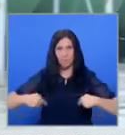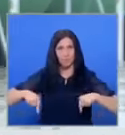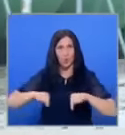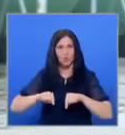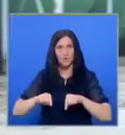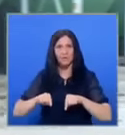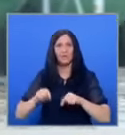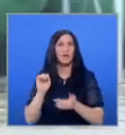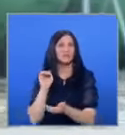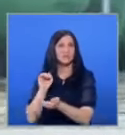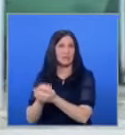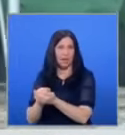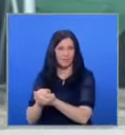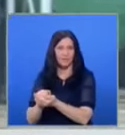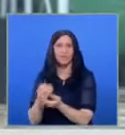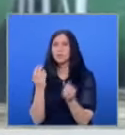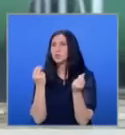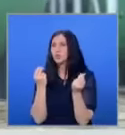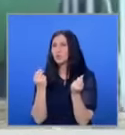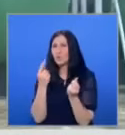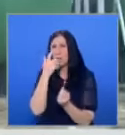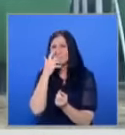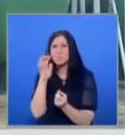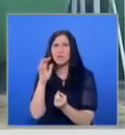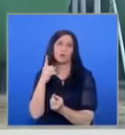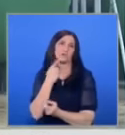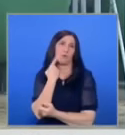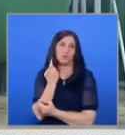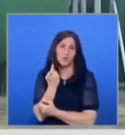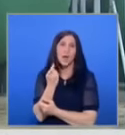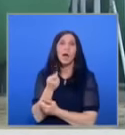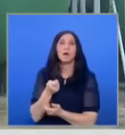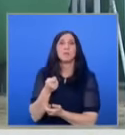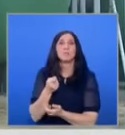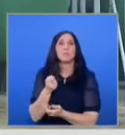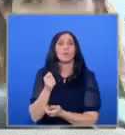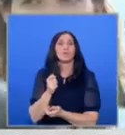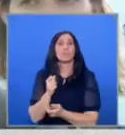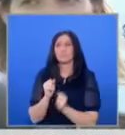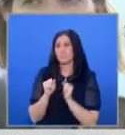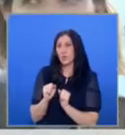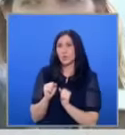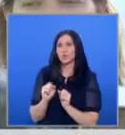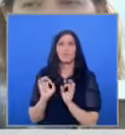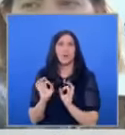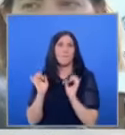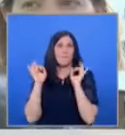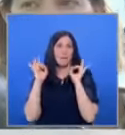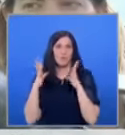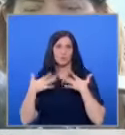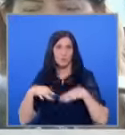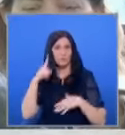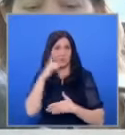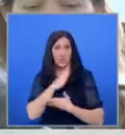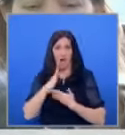В складовете струва милиони на година поддръжката му в такова перфектно състояние и мисля,